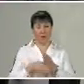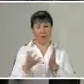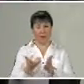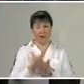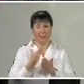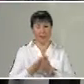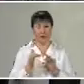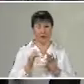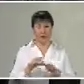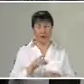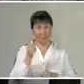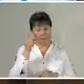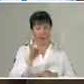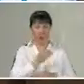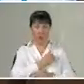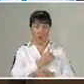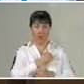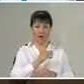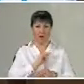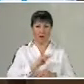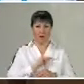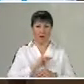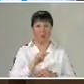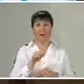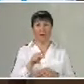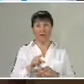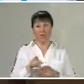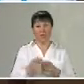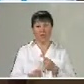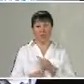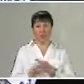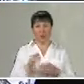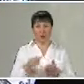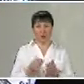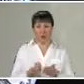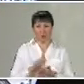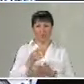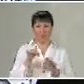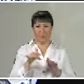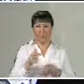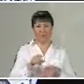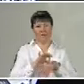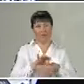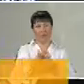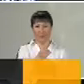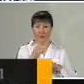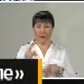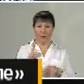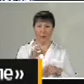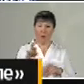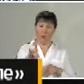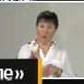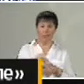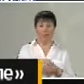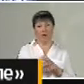знаниям и желанию работать так ольга павловна оказалось снова в деле водила детей походы взрослых походы и когда